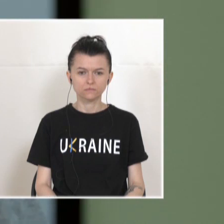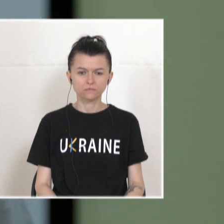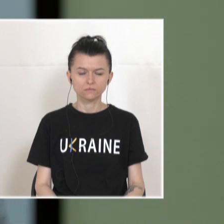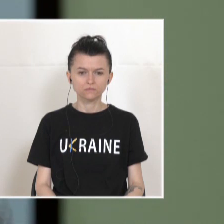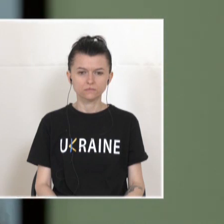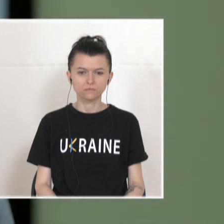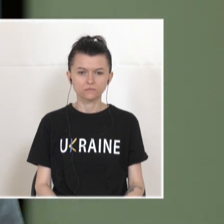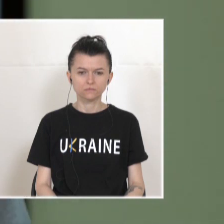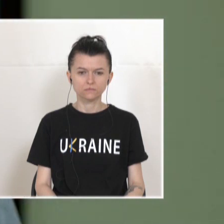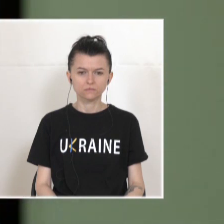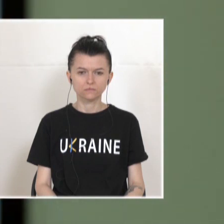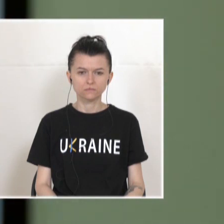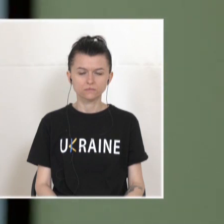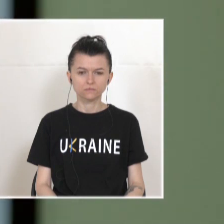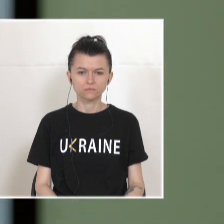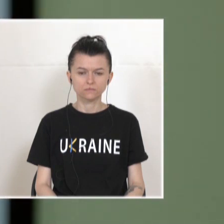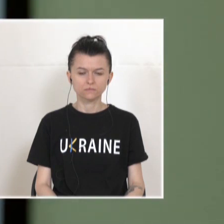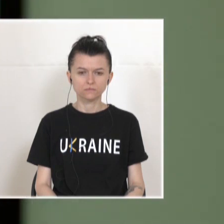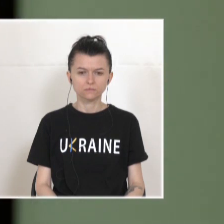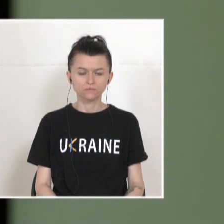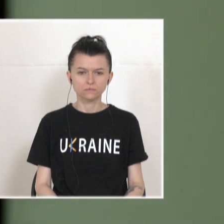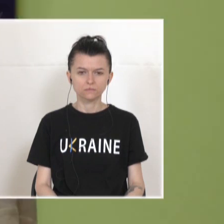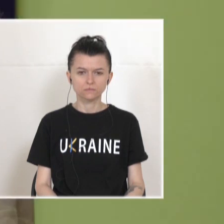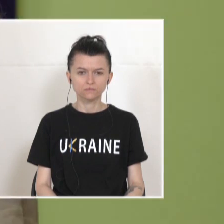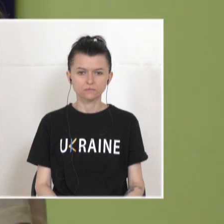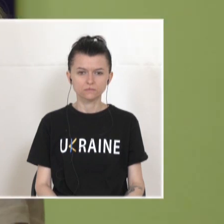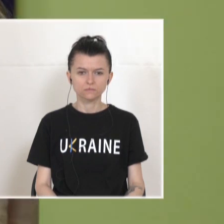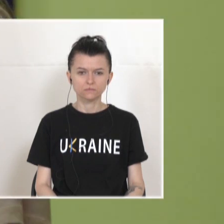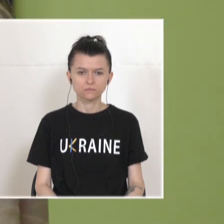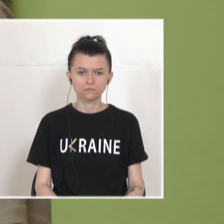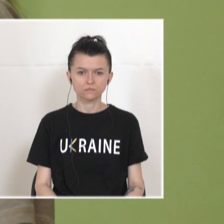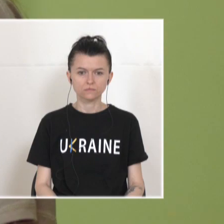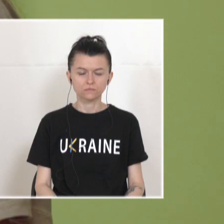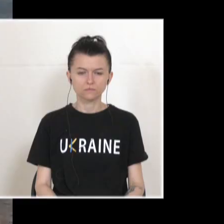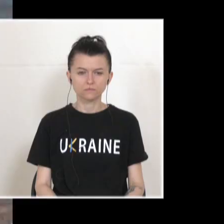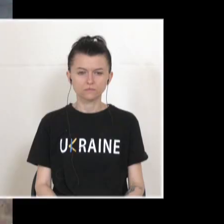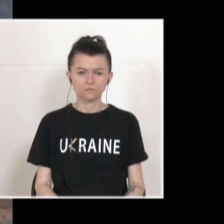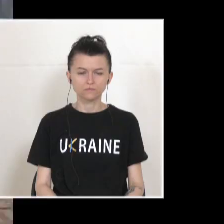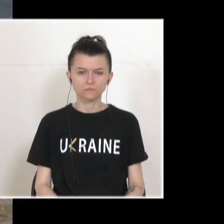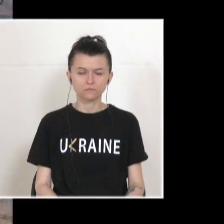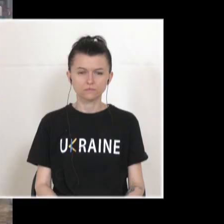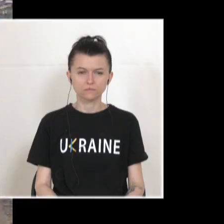like traveling, I don't like walking or something else. I did nothing special this summer.